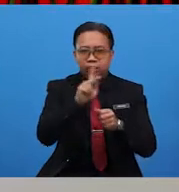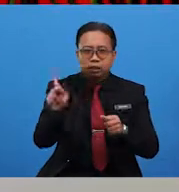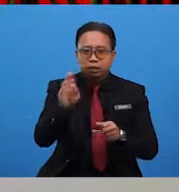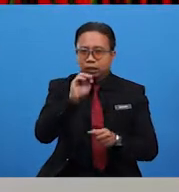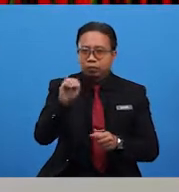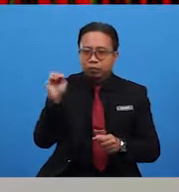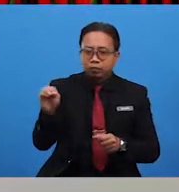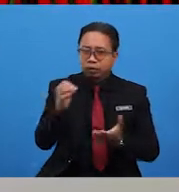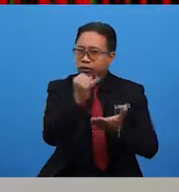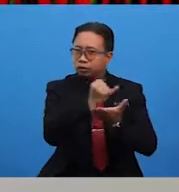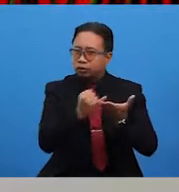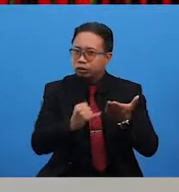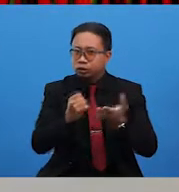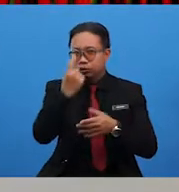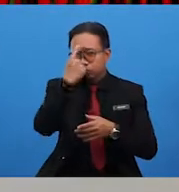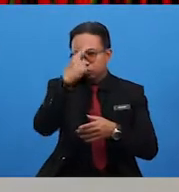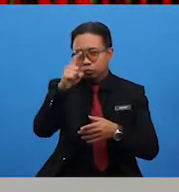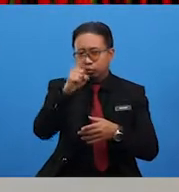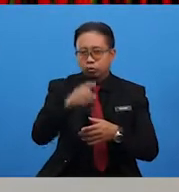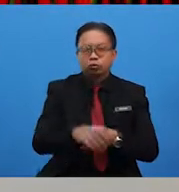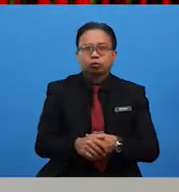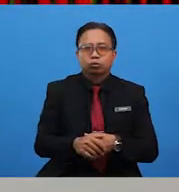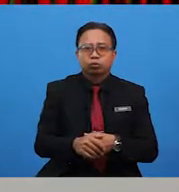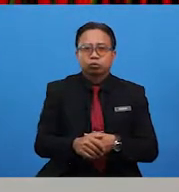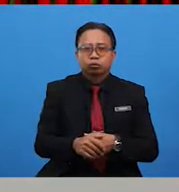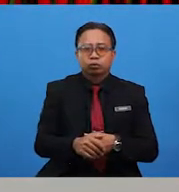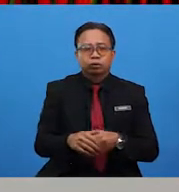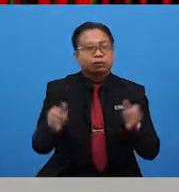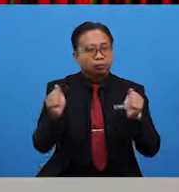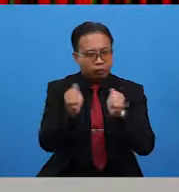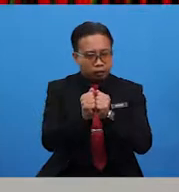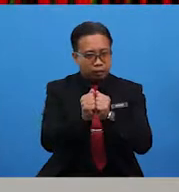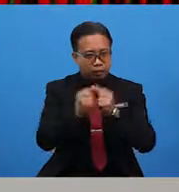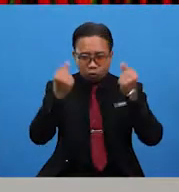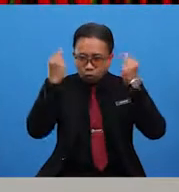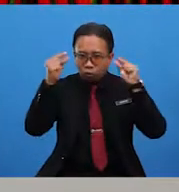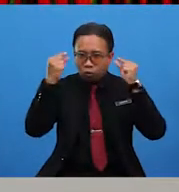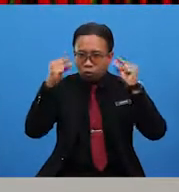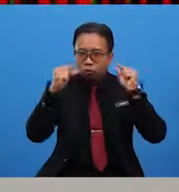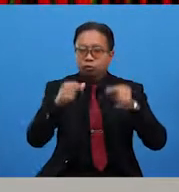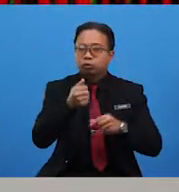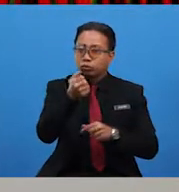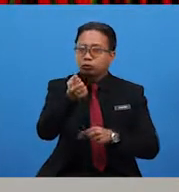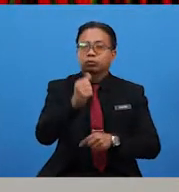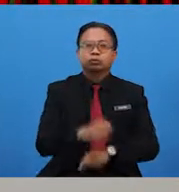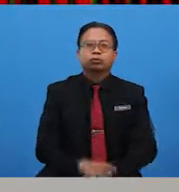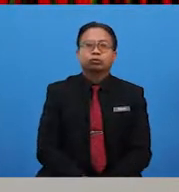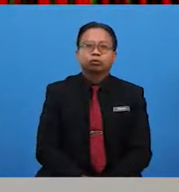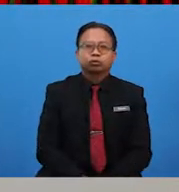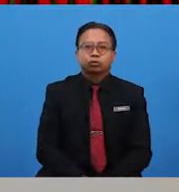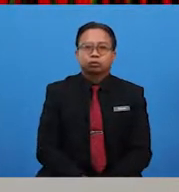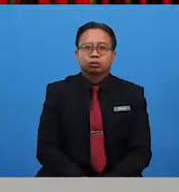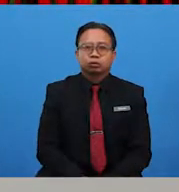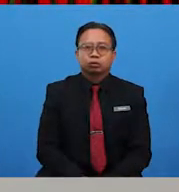seni visual kita ini untuk berkolaborasi benang meniru guru merubah singa-singa itu